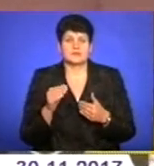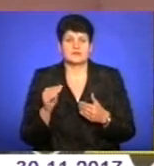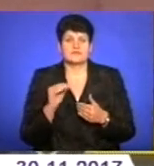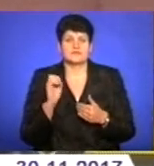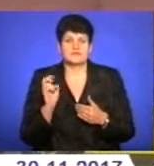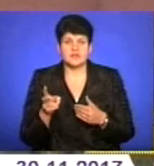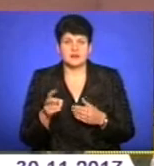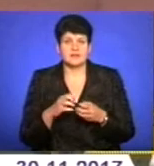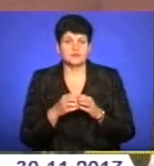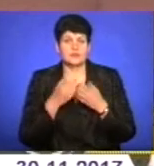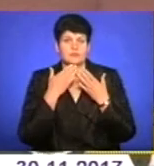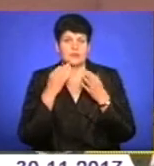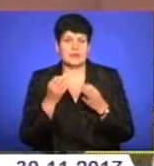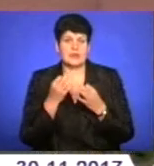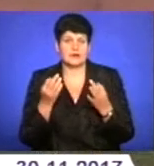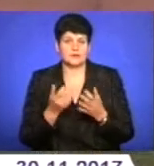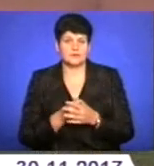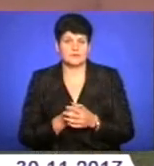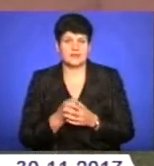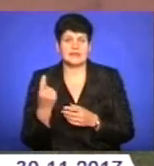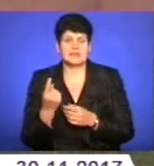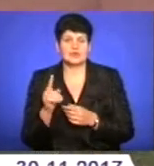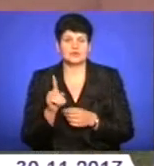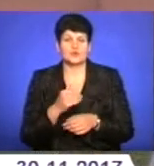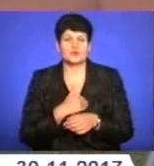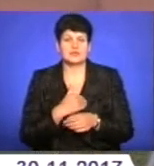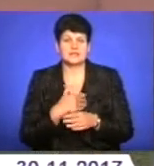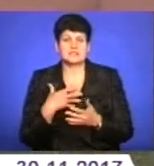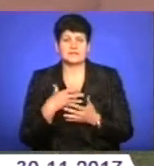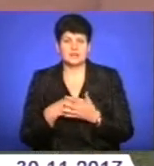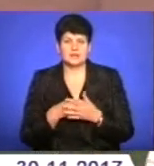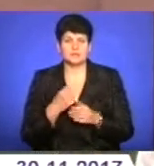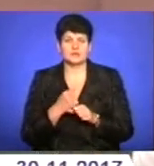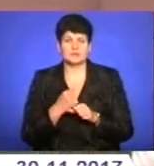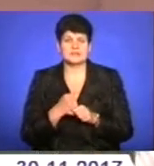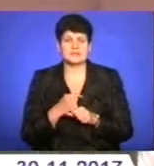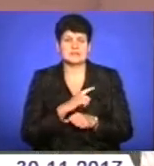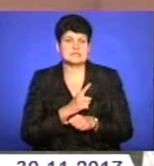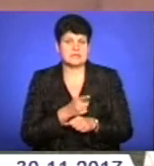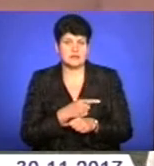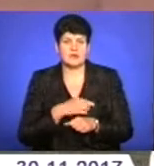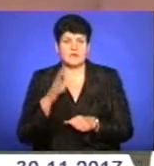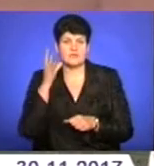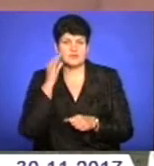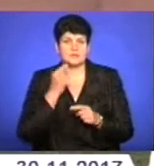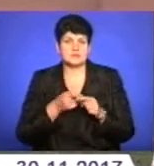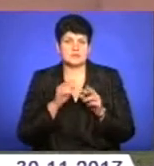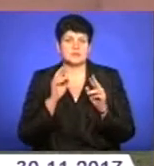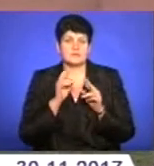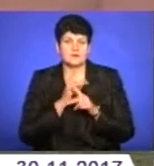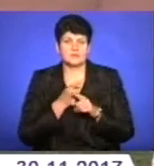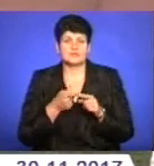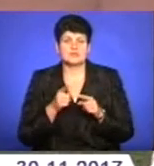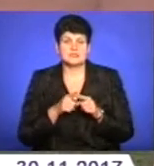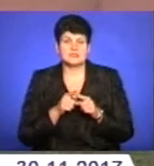що бачите, результату ніякого. Єдине, що ми хотіли так своїми зробити силами, але вважаємо, що це недоцільно, тому що це не